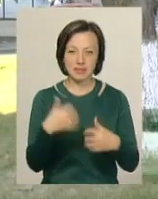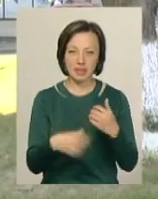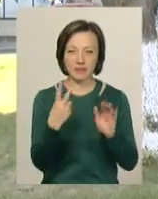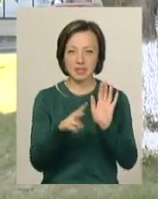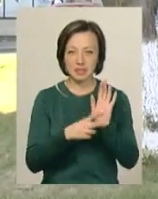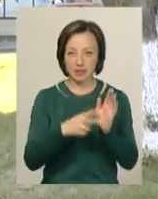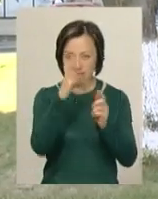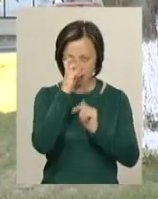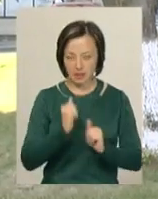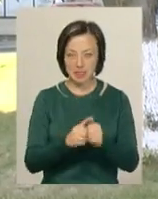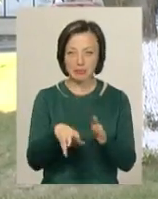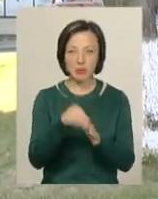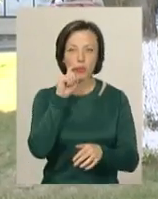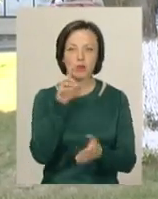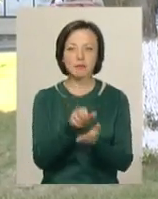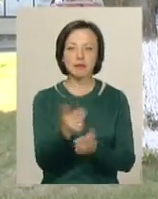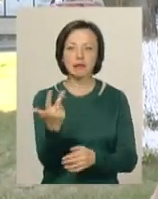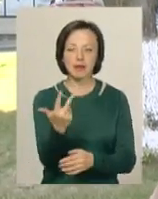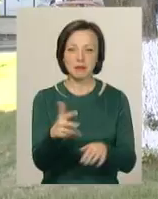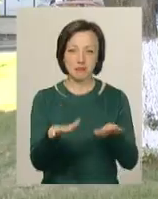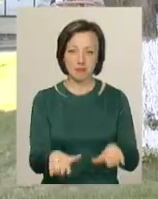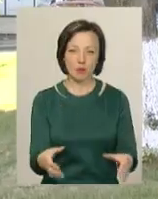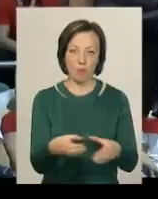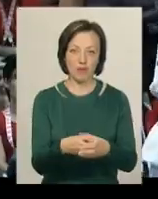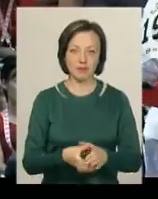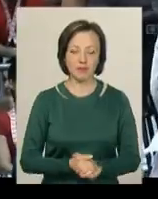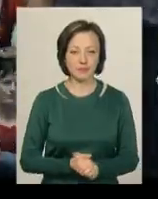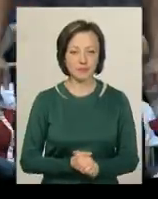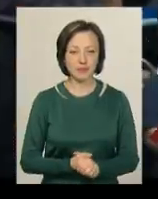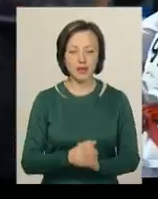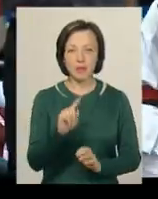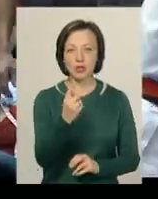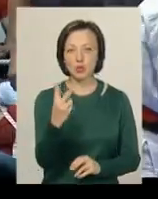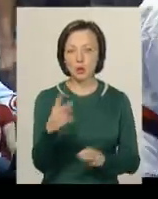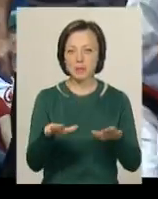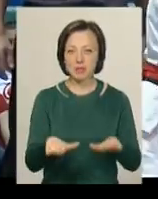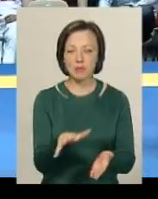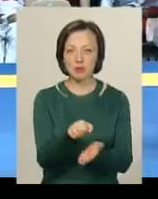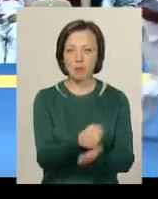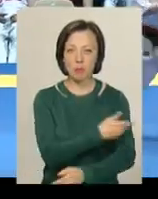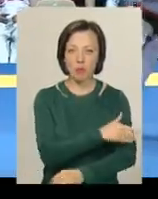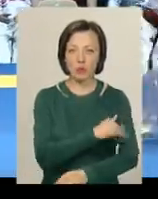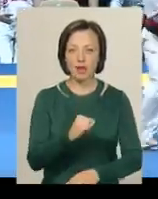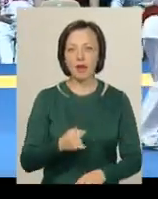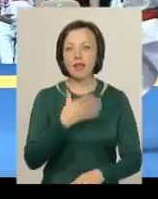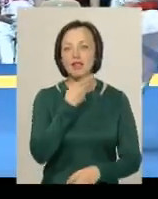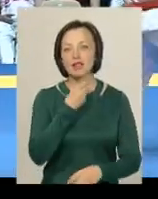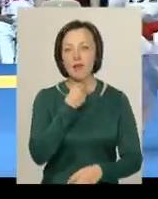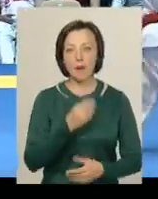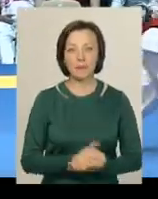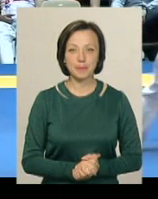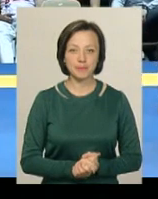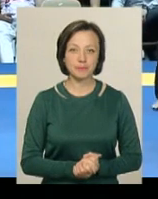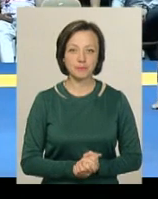27 країн збірна України зайняла третє командне місце. Перші й друге командні місця посіли Польща і Литва. Світлана Поробок,